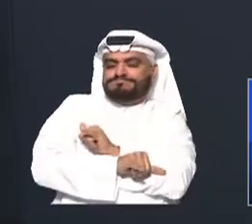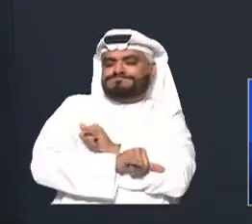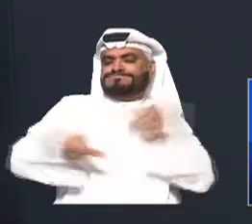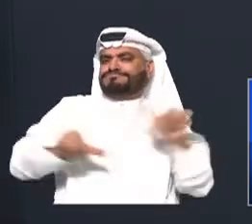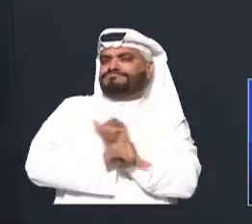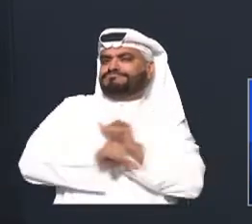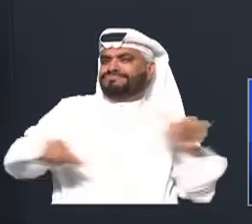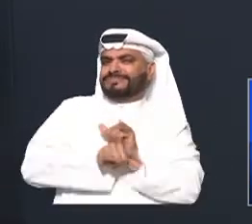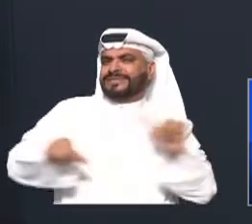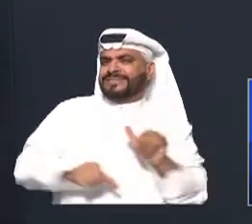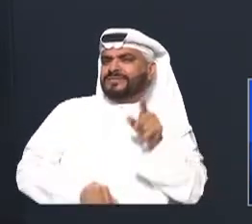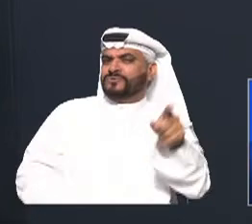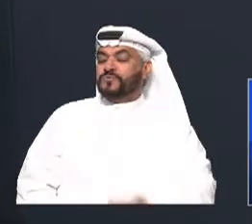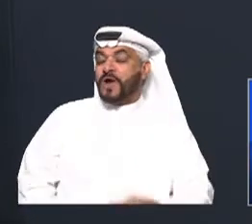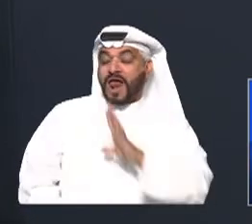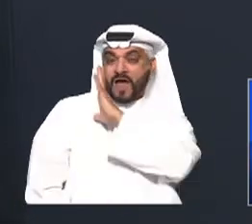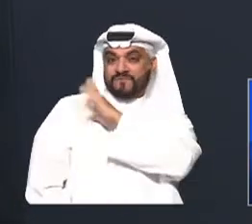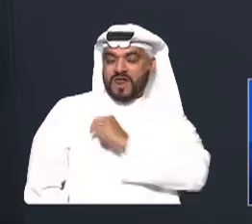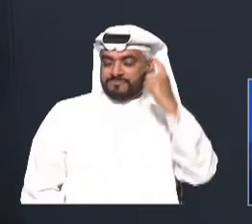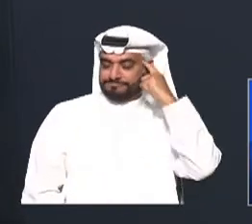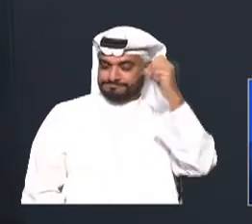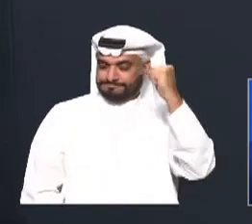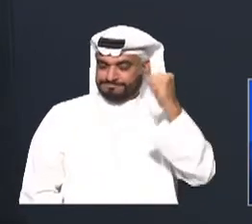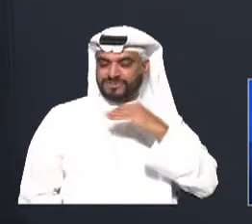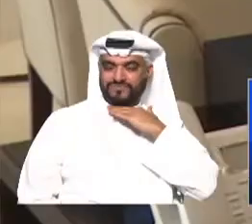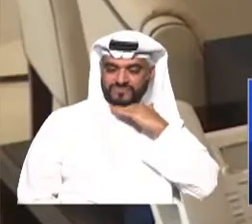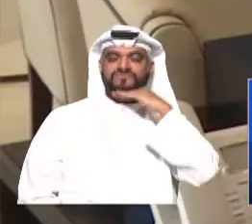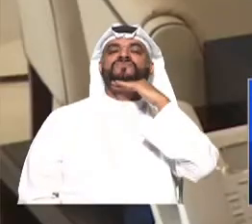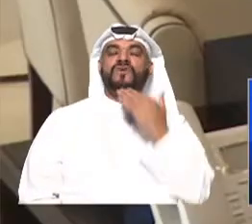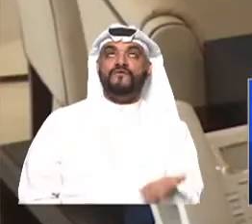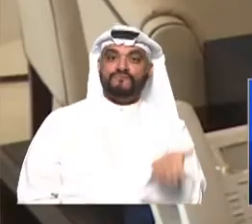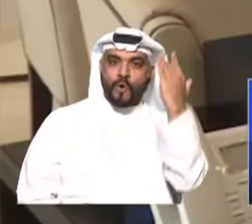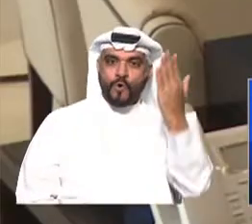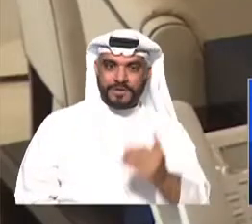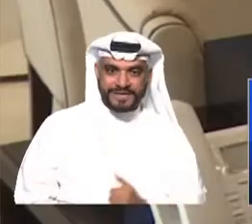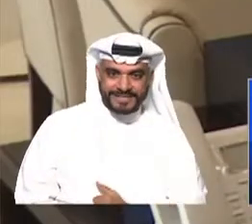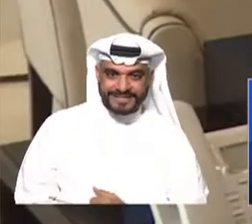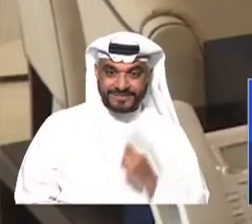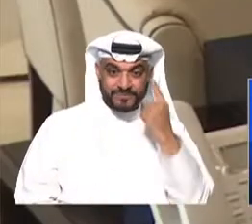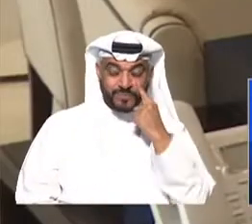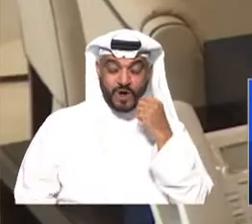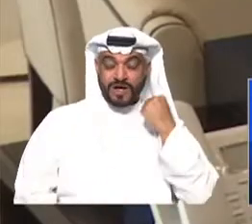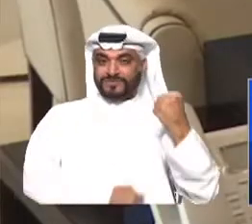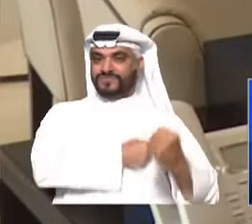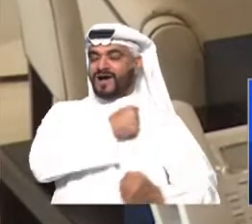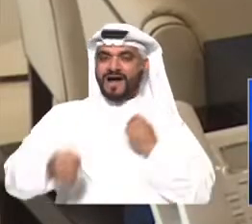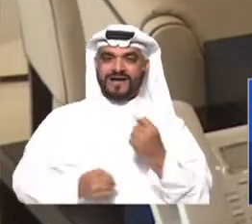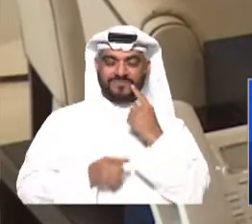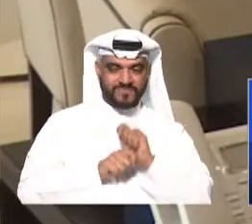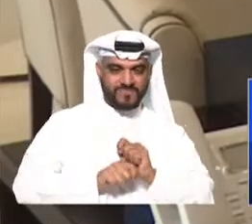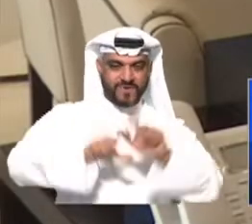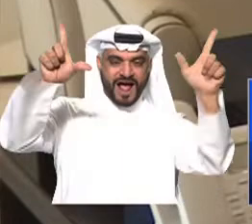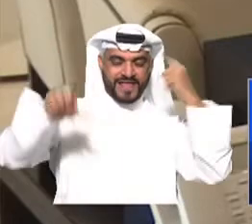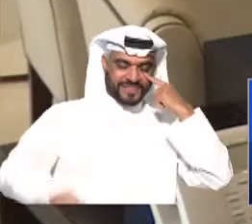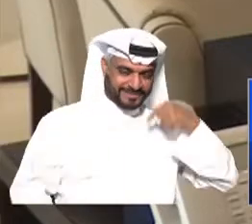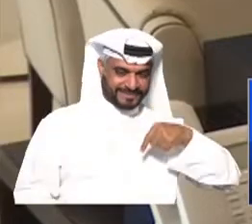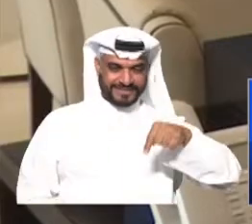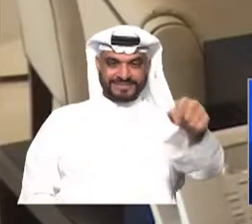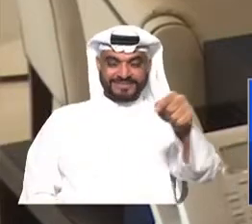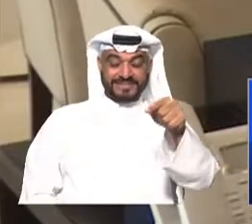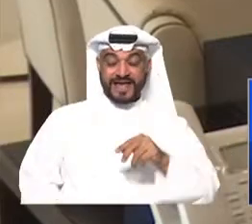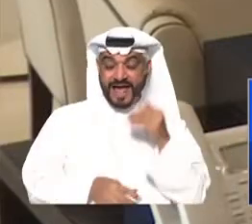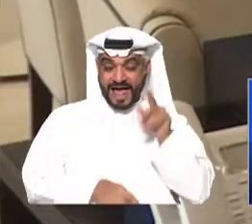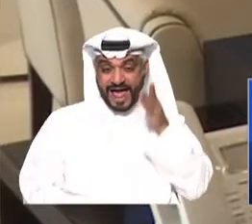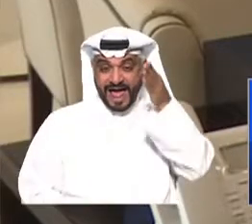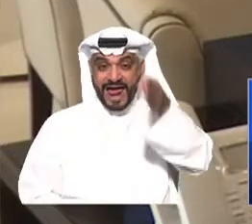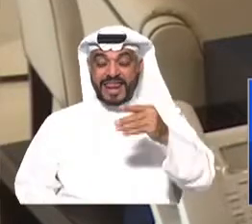عن كسر عناد الفلسطيني ورباطة جحشه ودمه الحامي ونزقه الجميل وقفزه